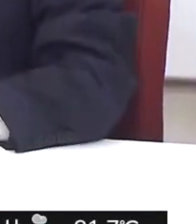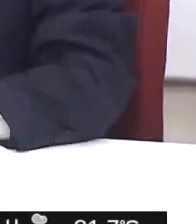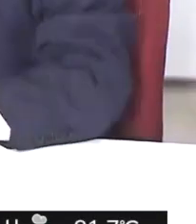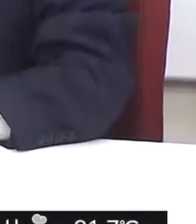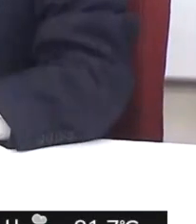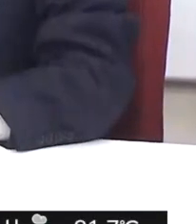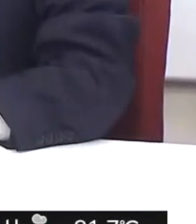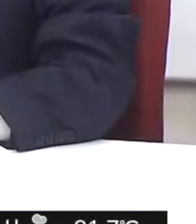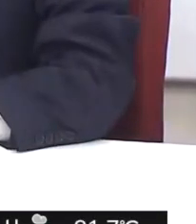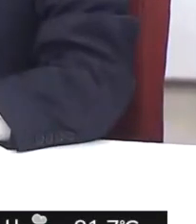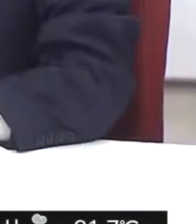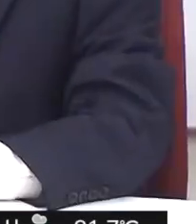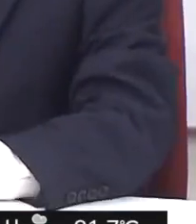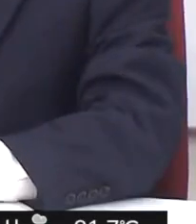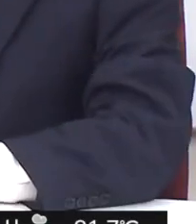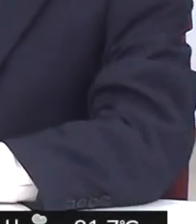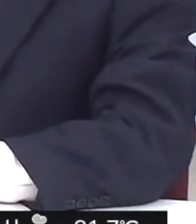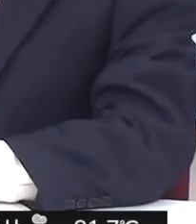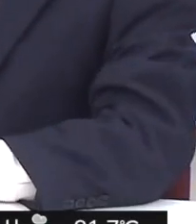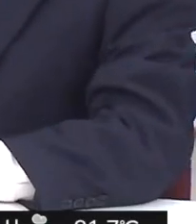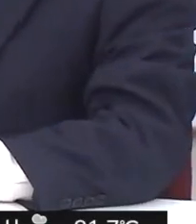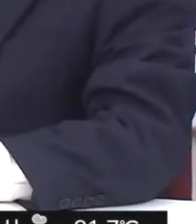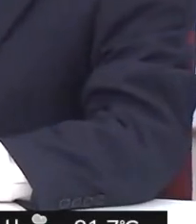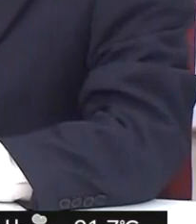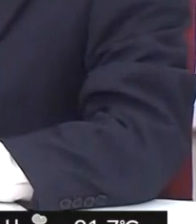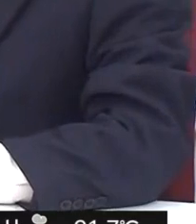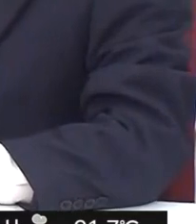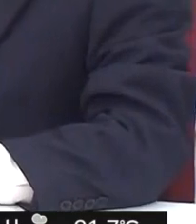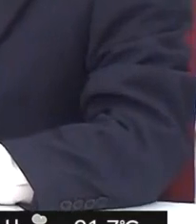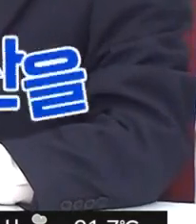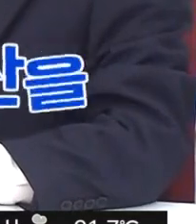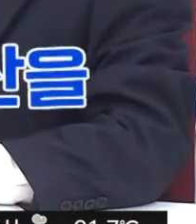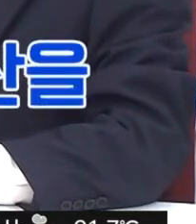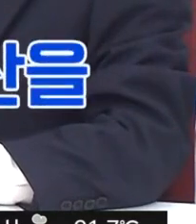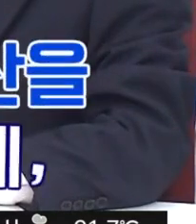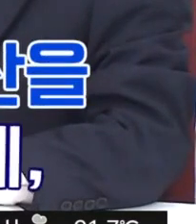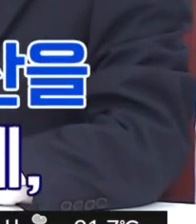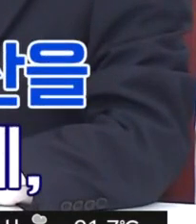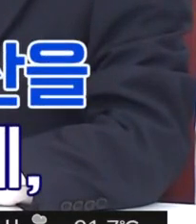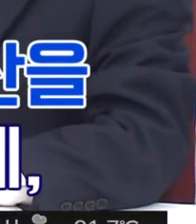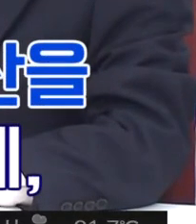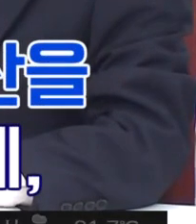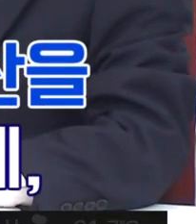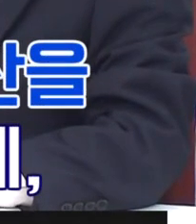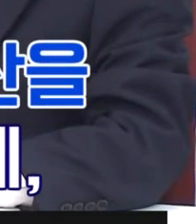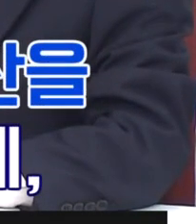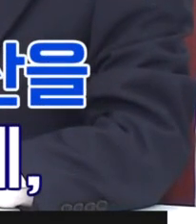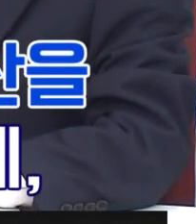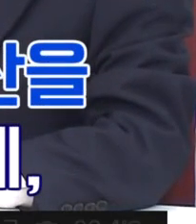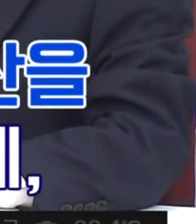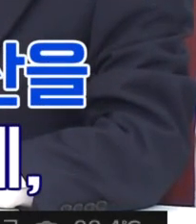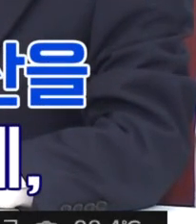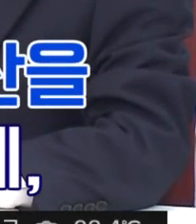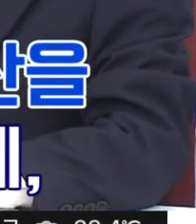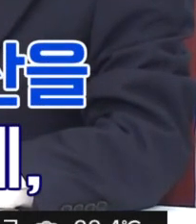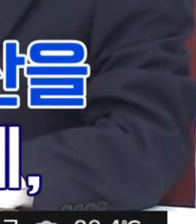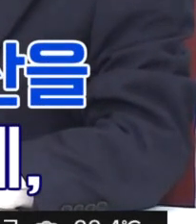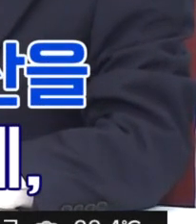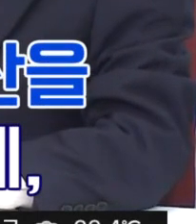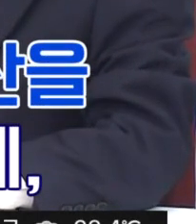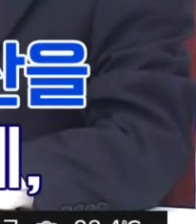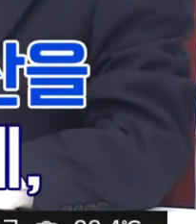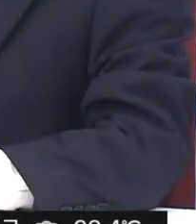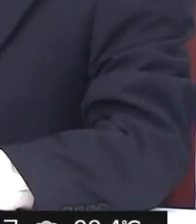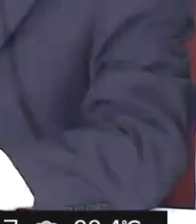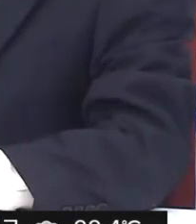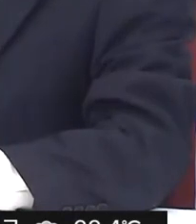잘 체리 되길 바랍니다 이번에 보니까 예산 안에서 우리 서민들 용 영구임대주택 예산을 5조 6000억 이나 삭감해